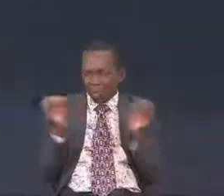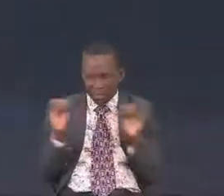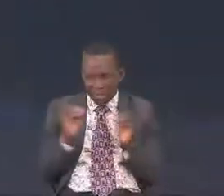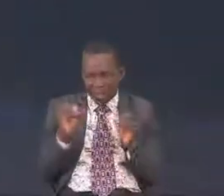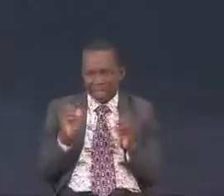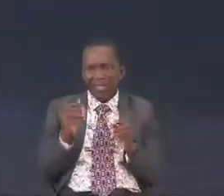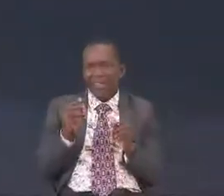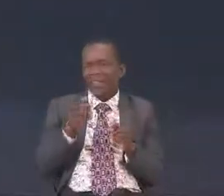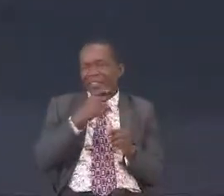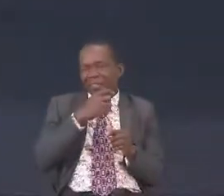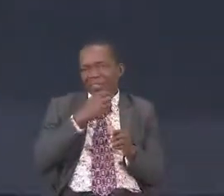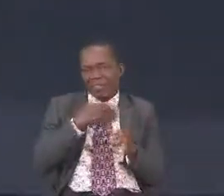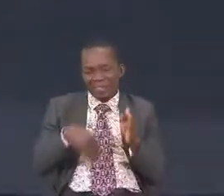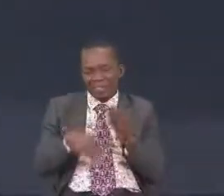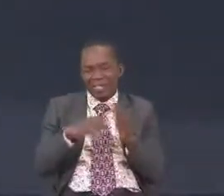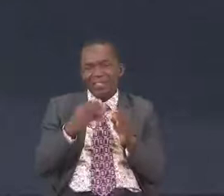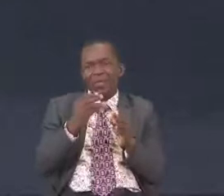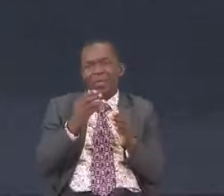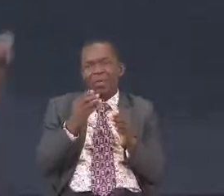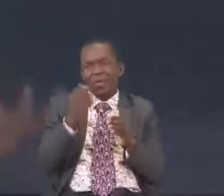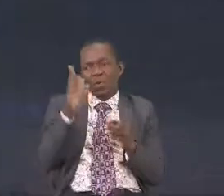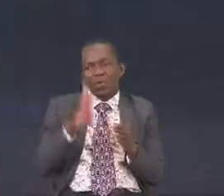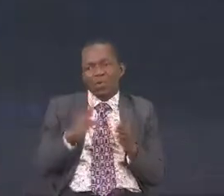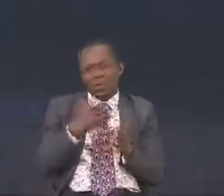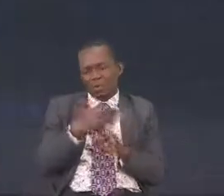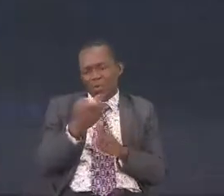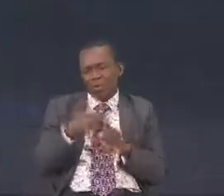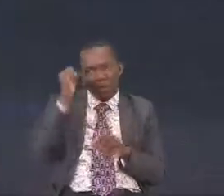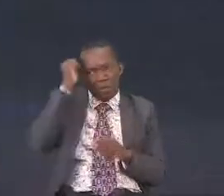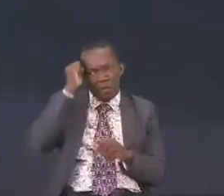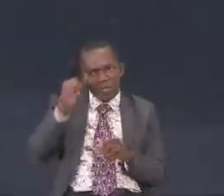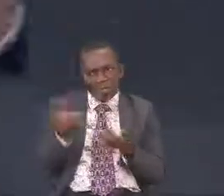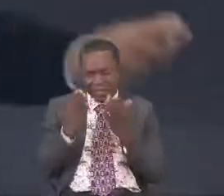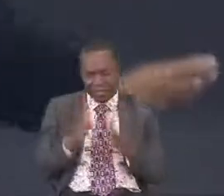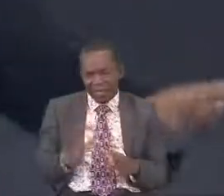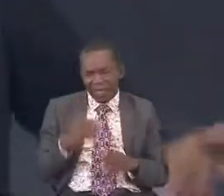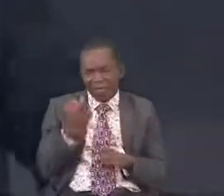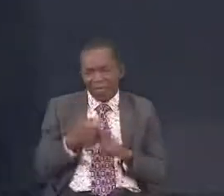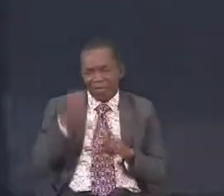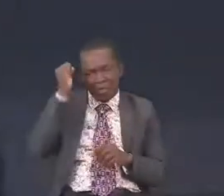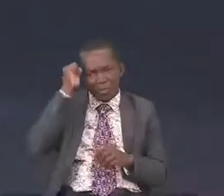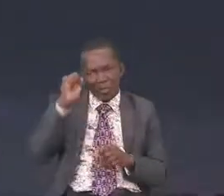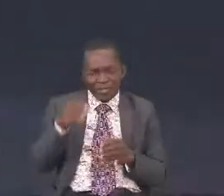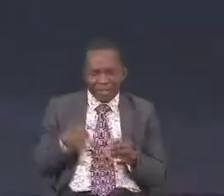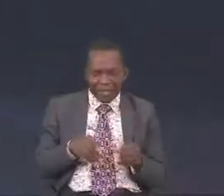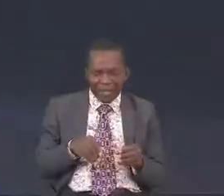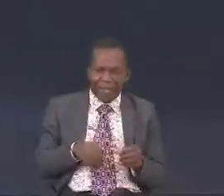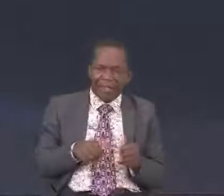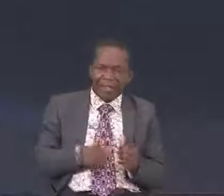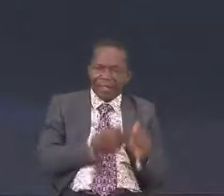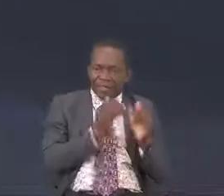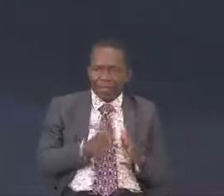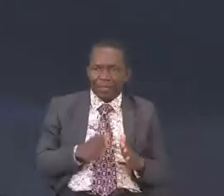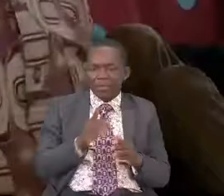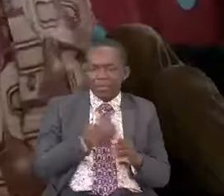son serviteur ou de la vie de son enfant ou de sa fille de destinée ou de son fils d'objectif. Le Seigneur est avec